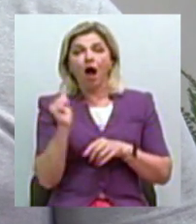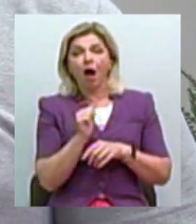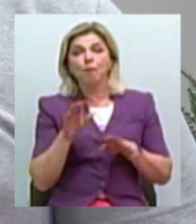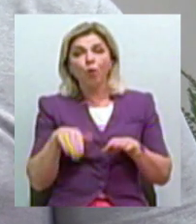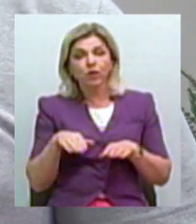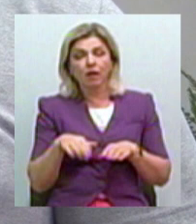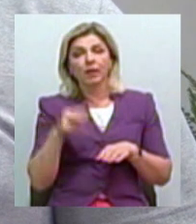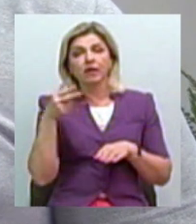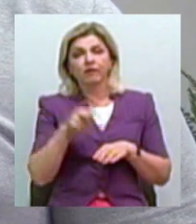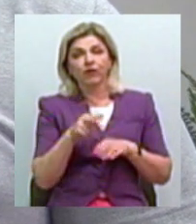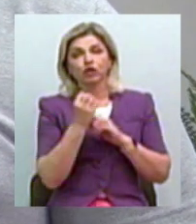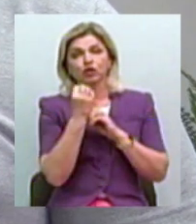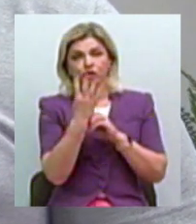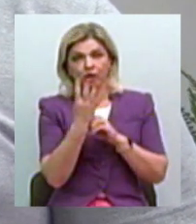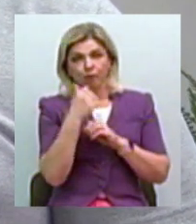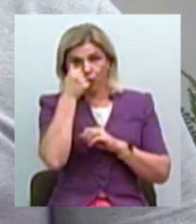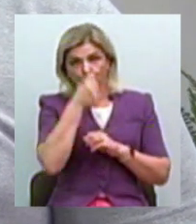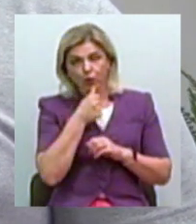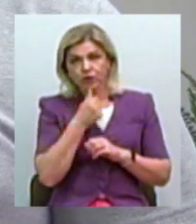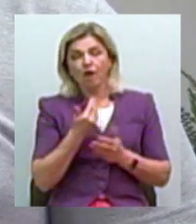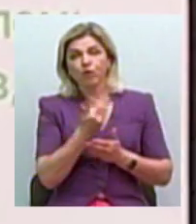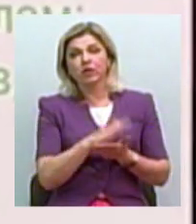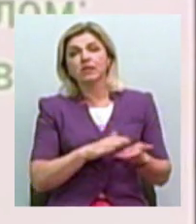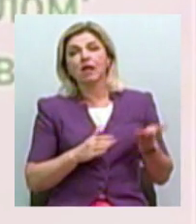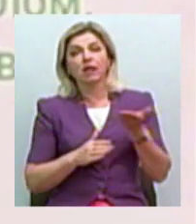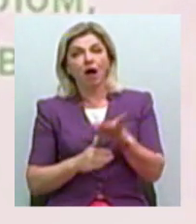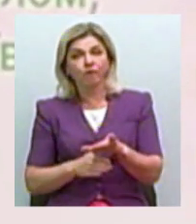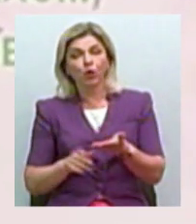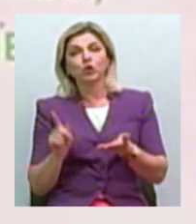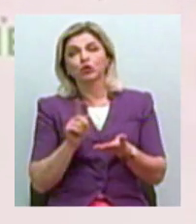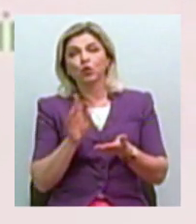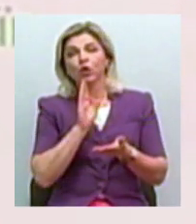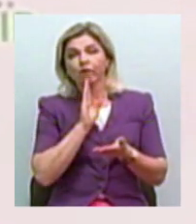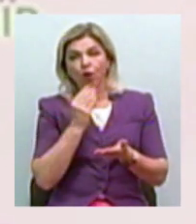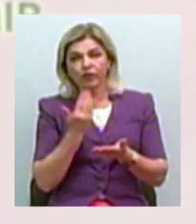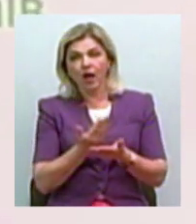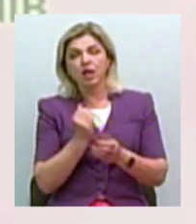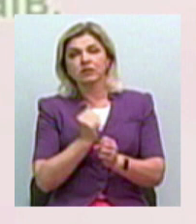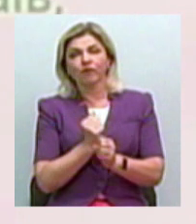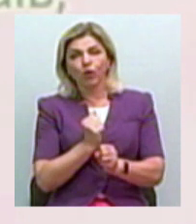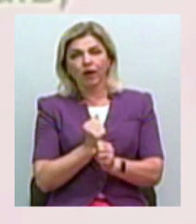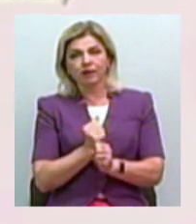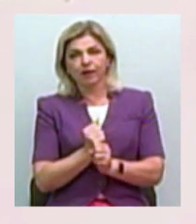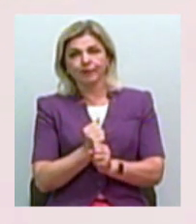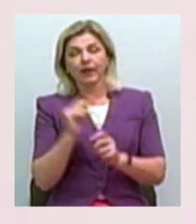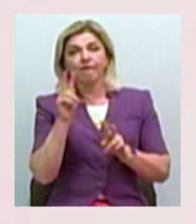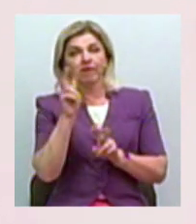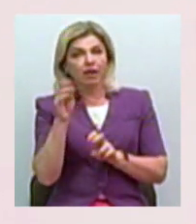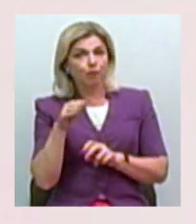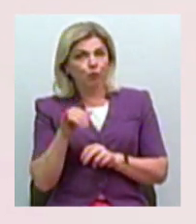у 2014 році вона подала заяву, що вона створила фірму,